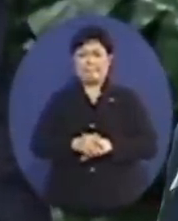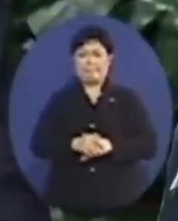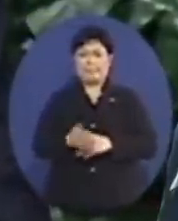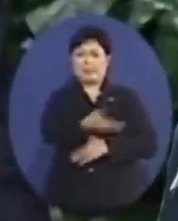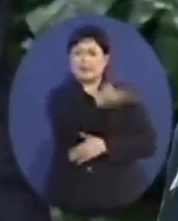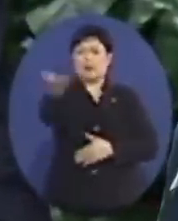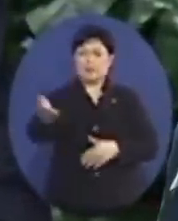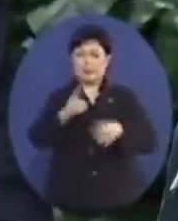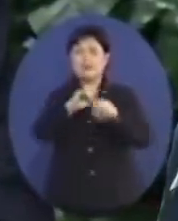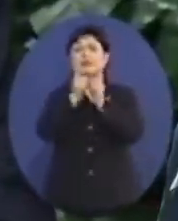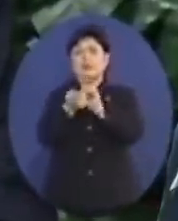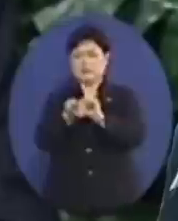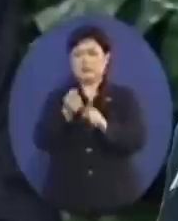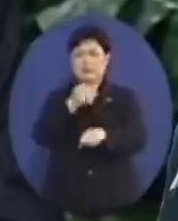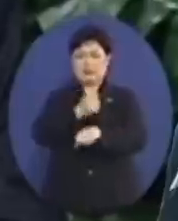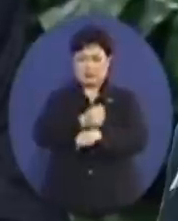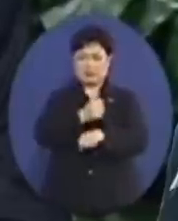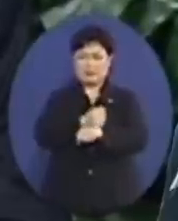여러분을 대신해서